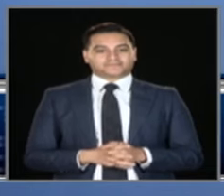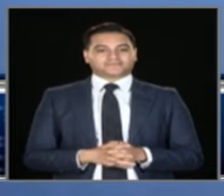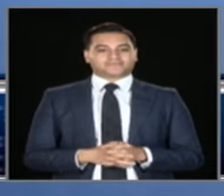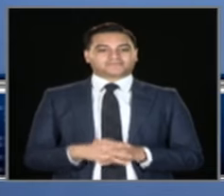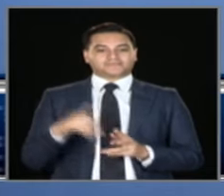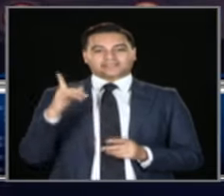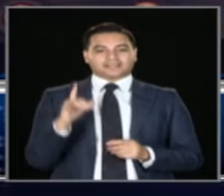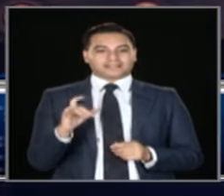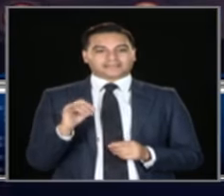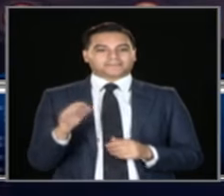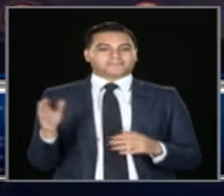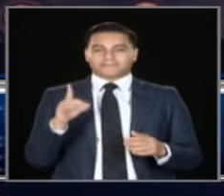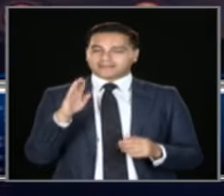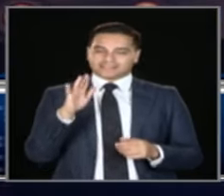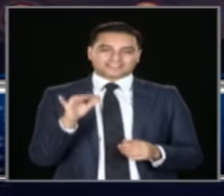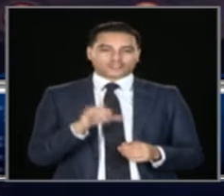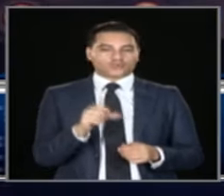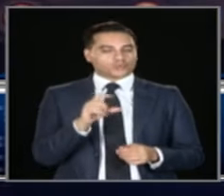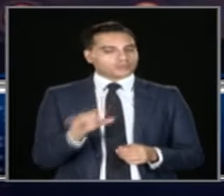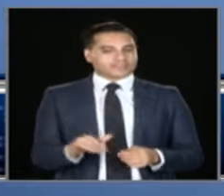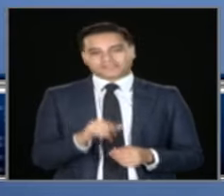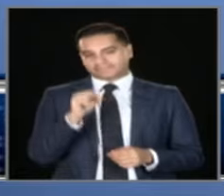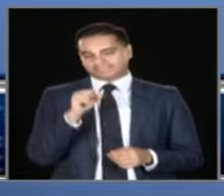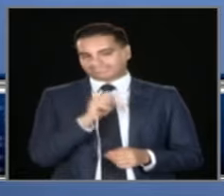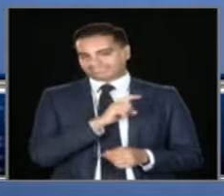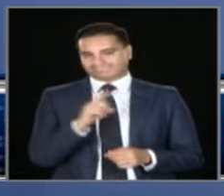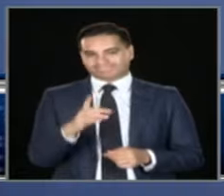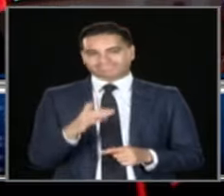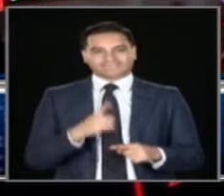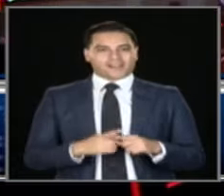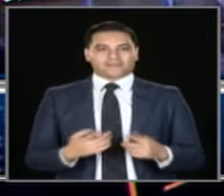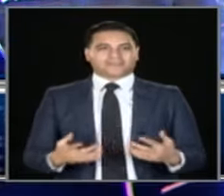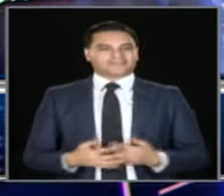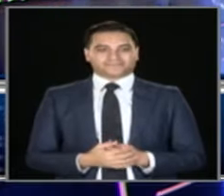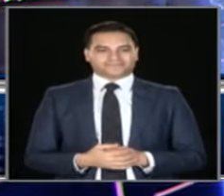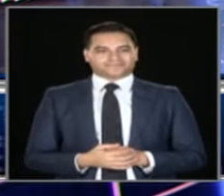ريم بسيوني؟ لا، مش ريم بسيوني. إجابة خاطئة.